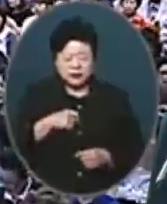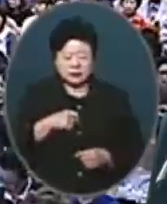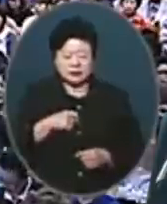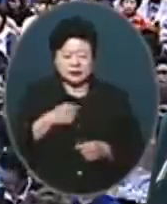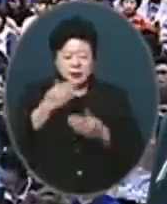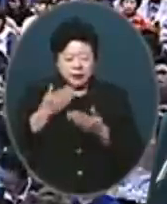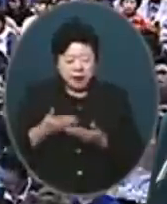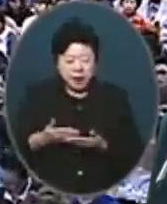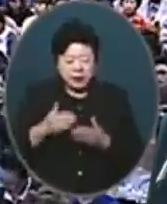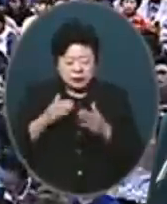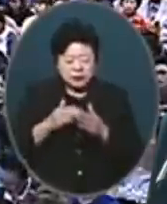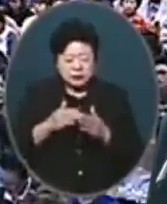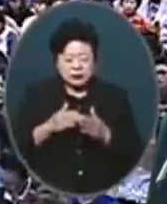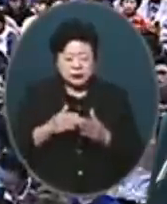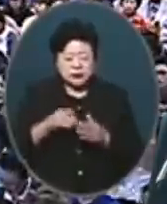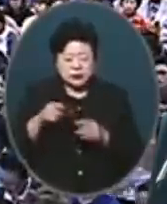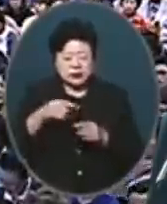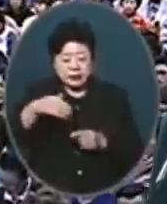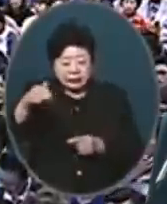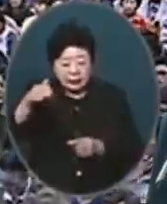하심을 받고 그의 집으로 돌아가다.